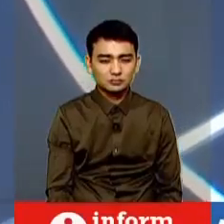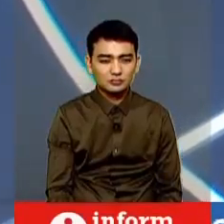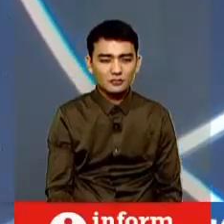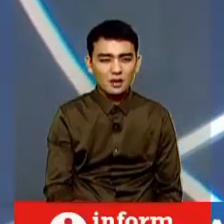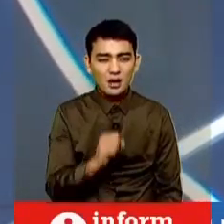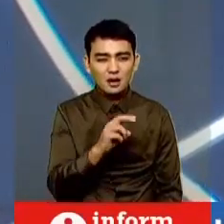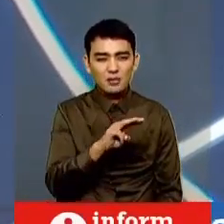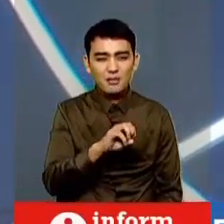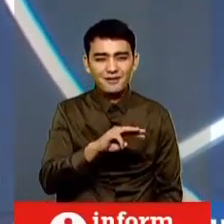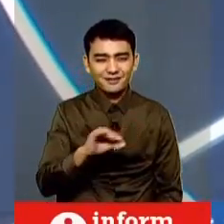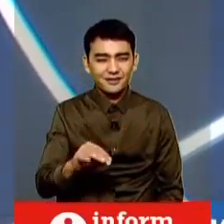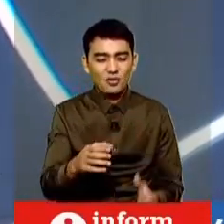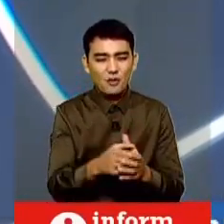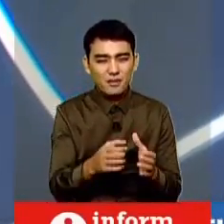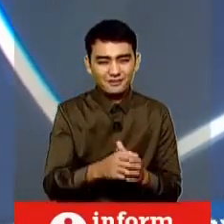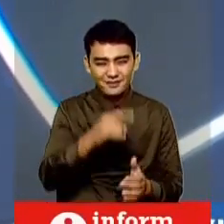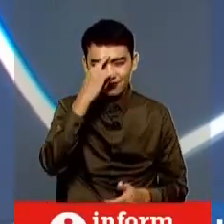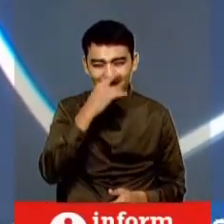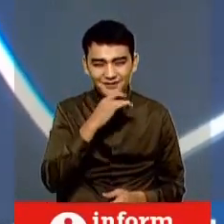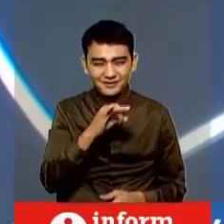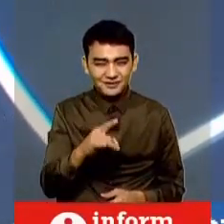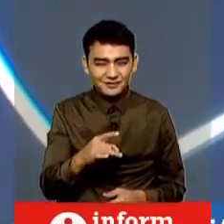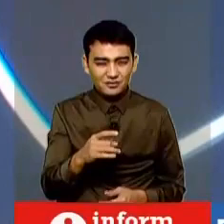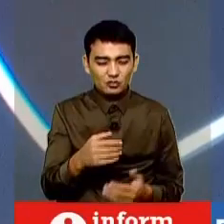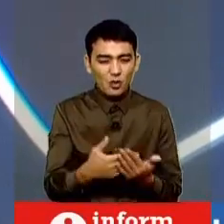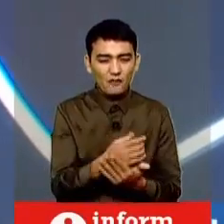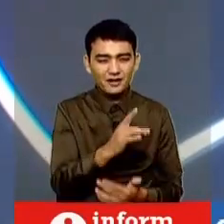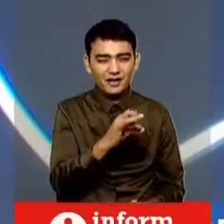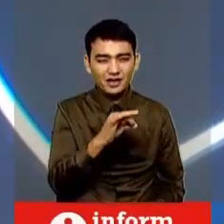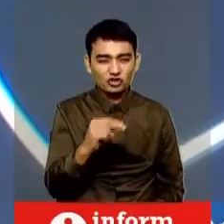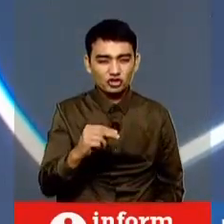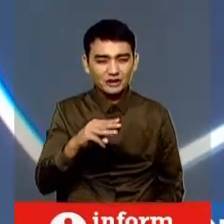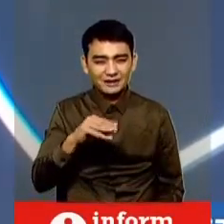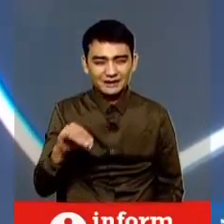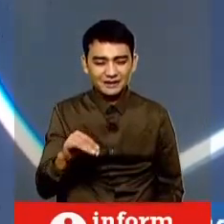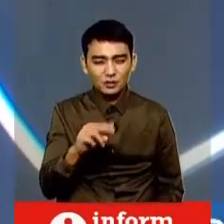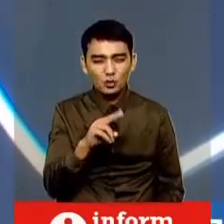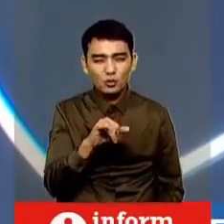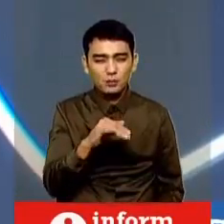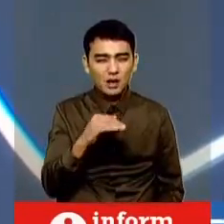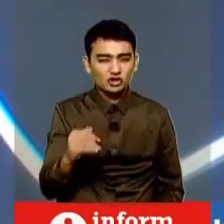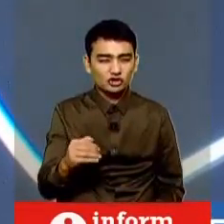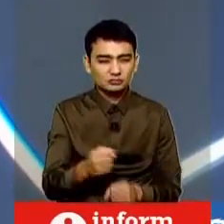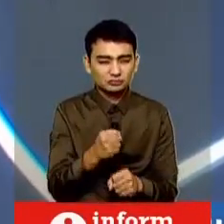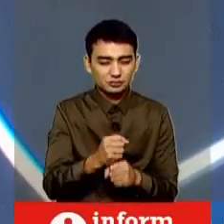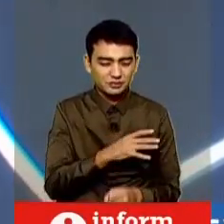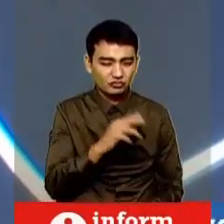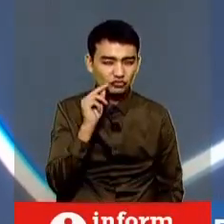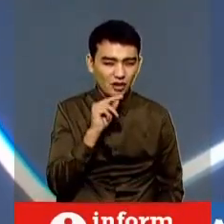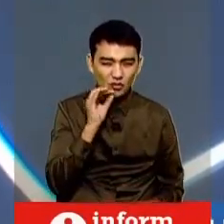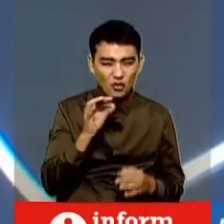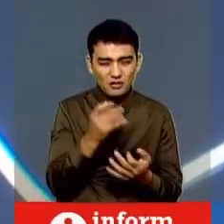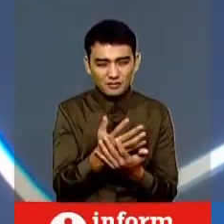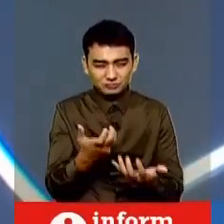Ахмати компаниясы Қазақстан нарығына арналған жаңа речти купажын жасап шығарды. Бұған дейін еліміздегі шай ішу дәстүрін